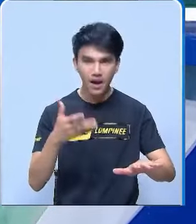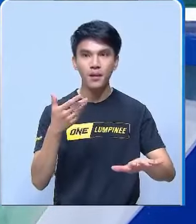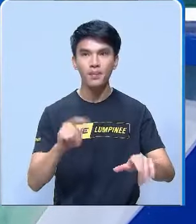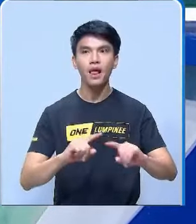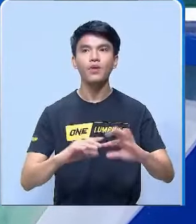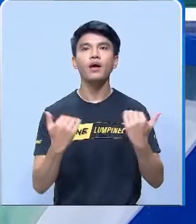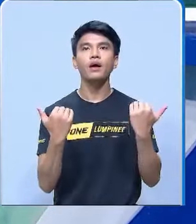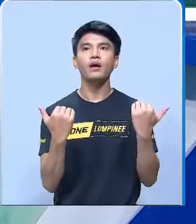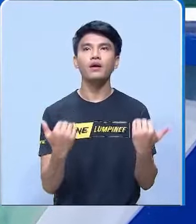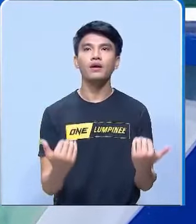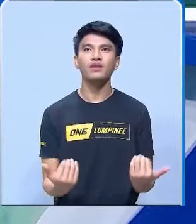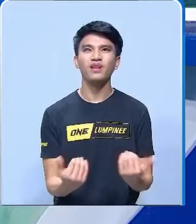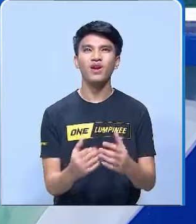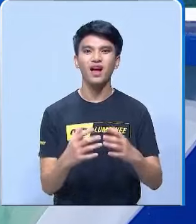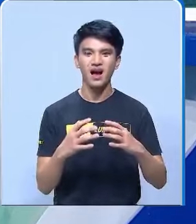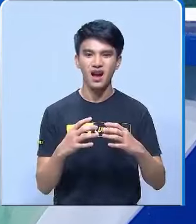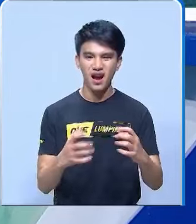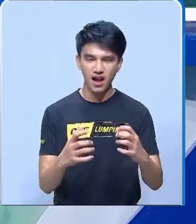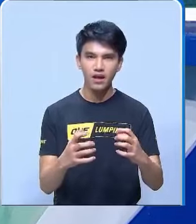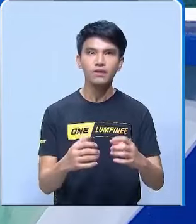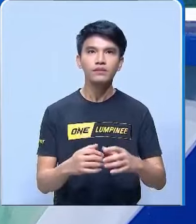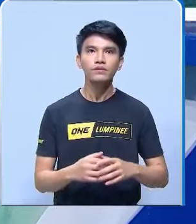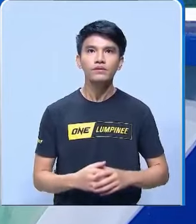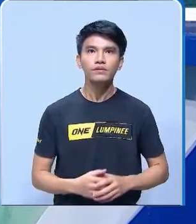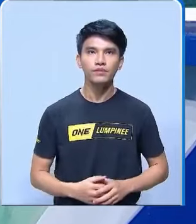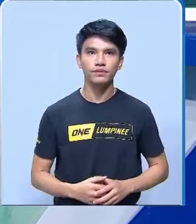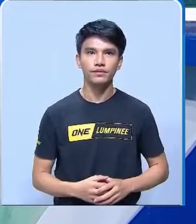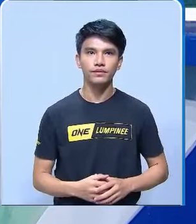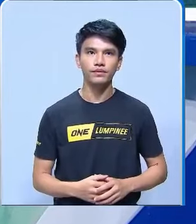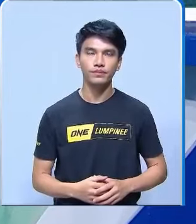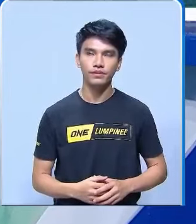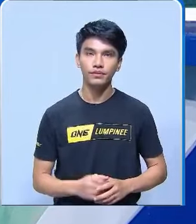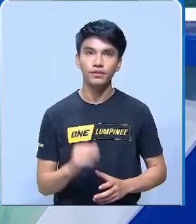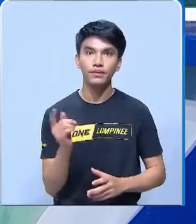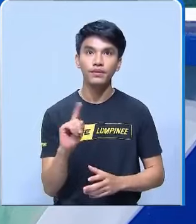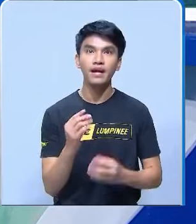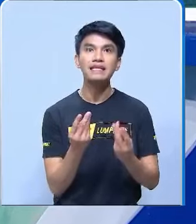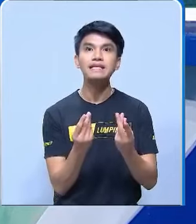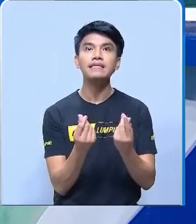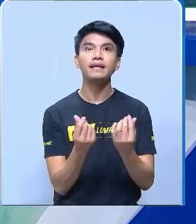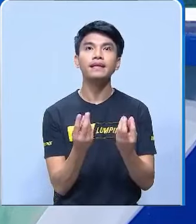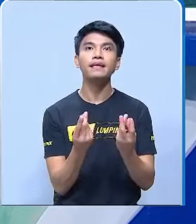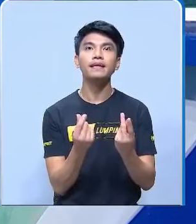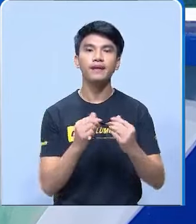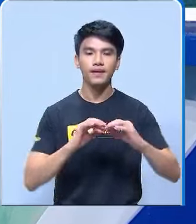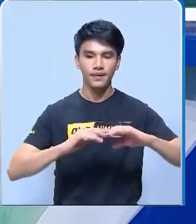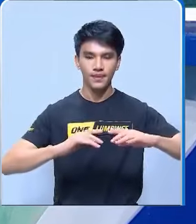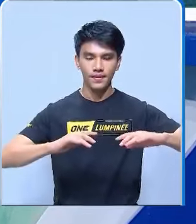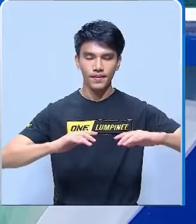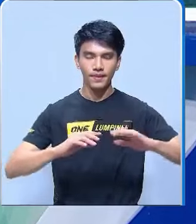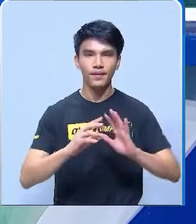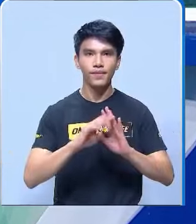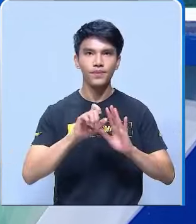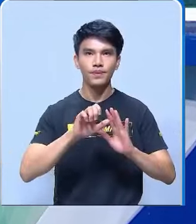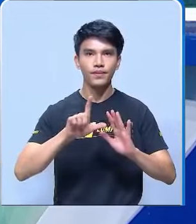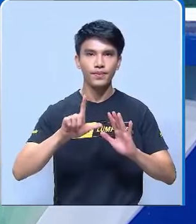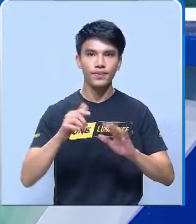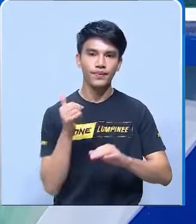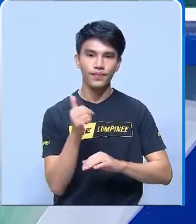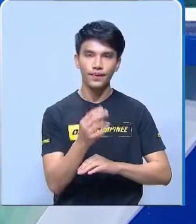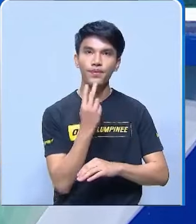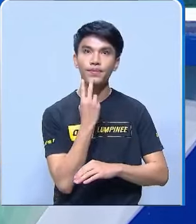ไว้แล้วมันแข็งมันไม่เหมือนน้ำน้ำมันยังไหลไปได้มันคือโคลนคุณเปิ้ลนาครศิลาชัยก็เขาลงพื้นที่ไป